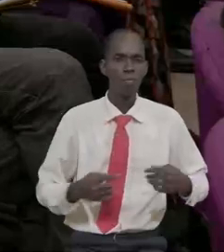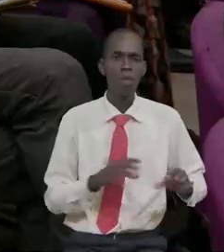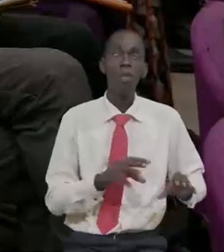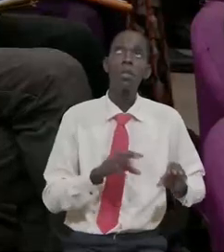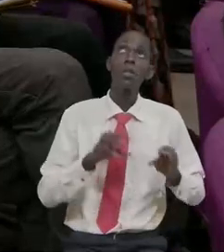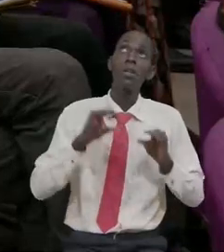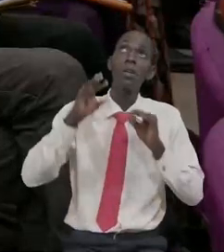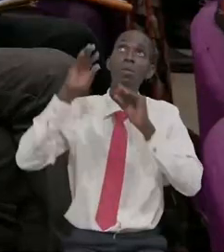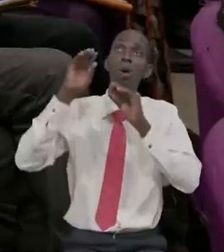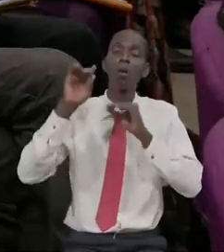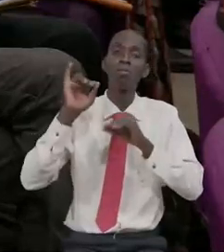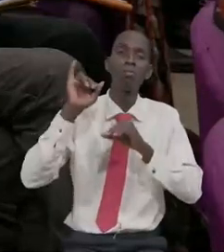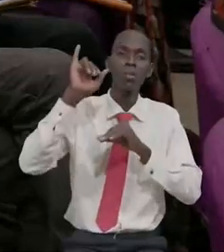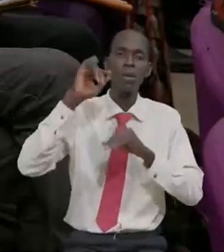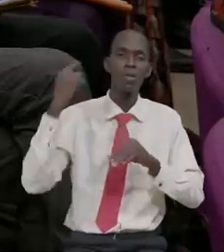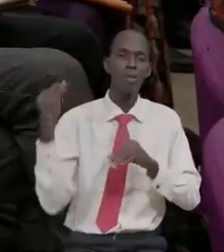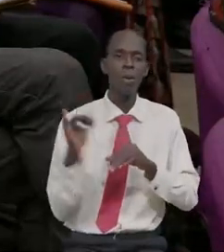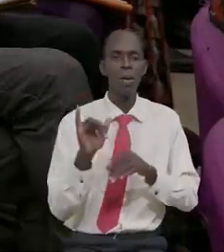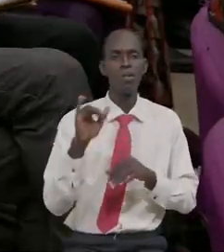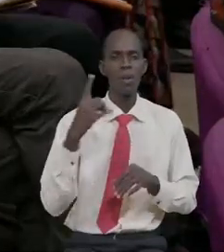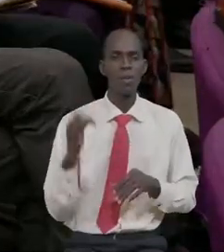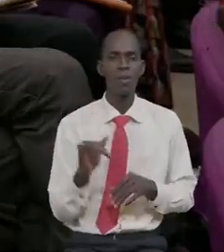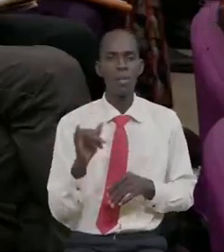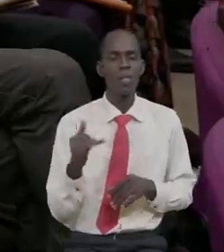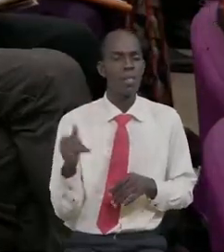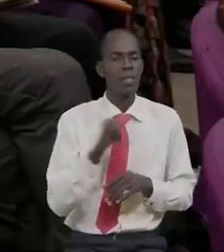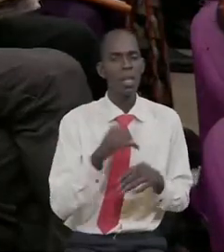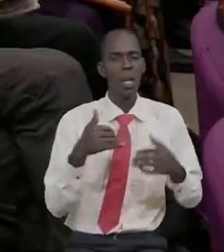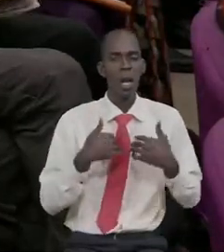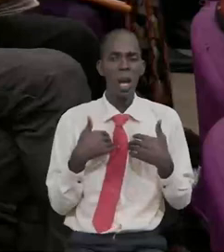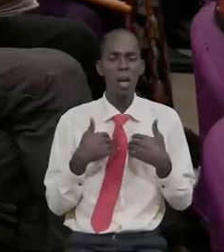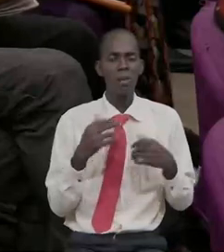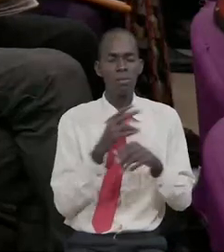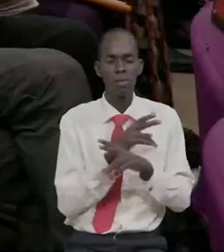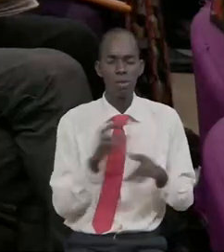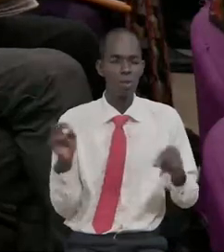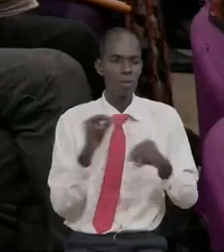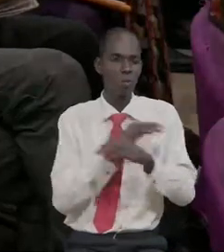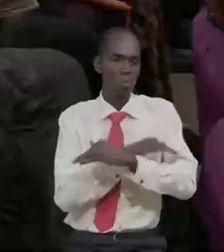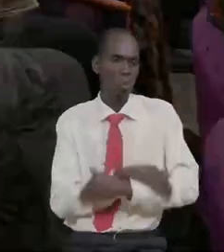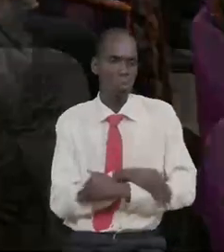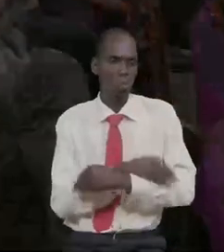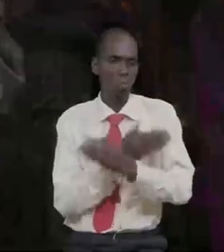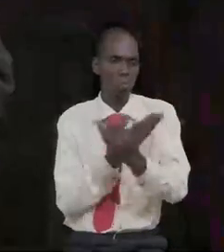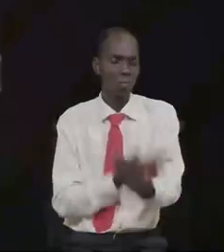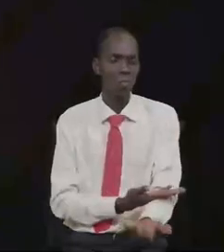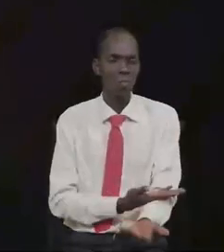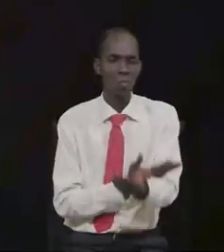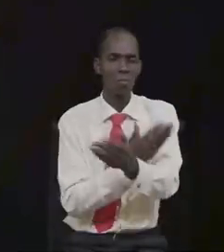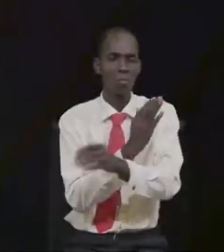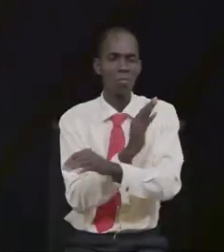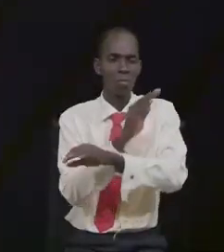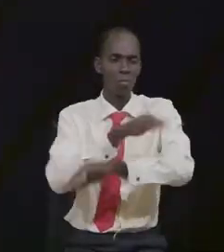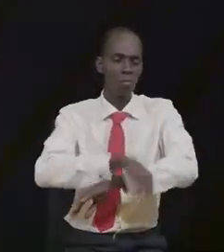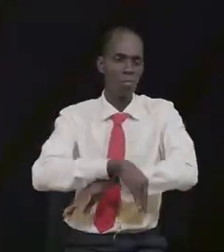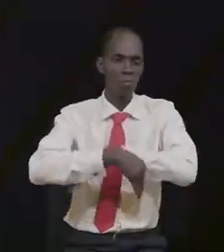siècles, et ils n'ont de repos ni jour ni nuit, ceux qui